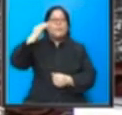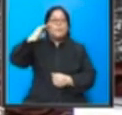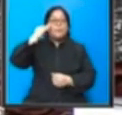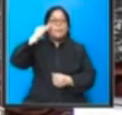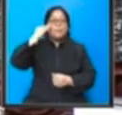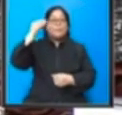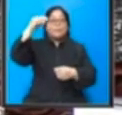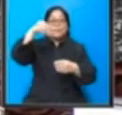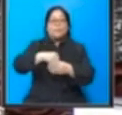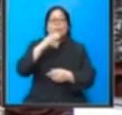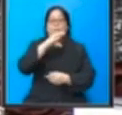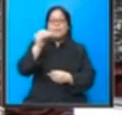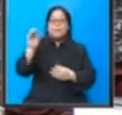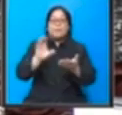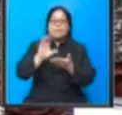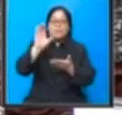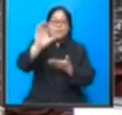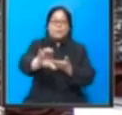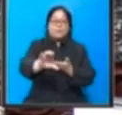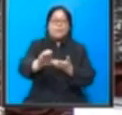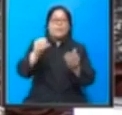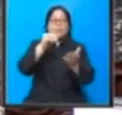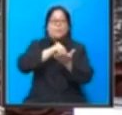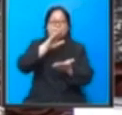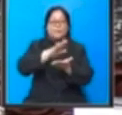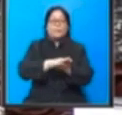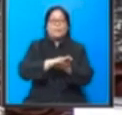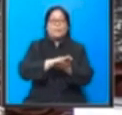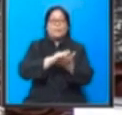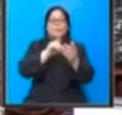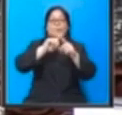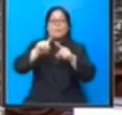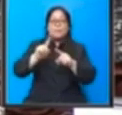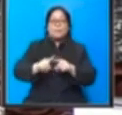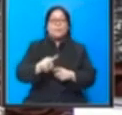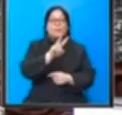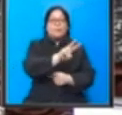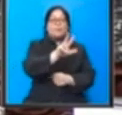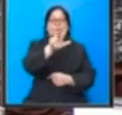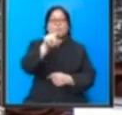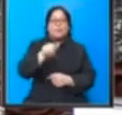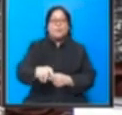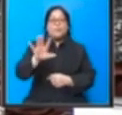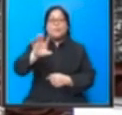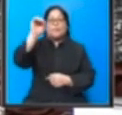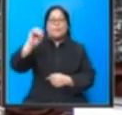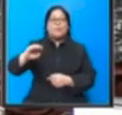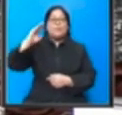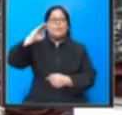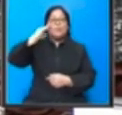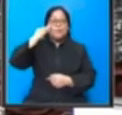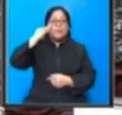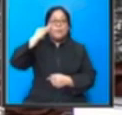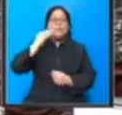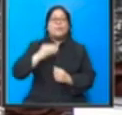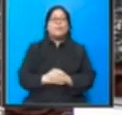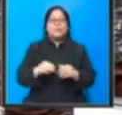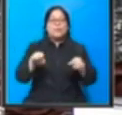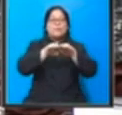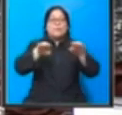dalam syari'at yang dilabur dengan mencatatkan penyertaan 20-30 500 Bumiputera